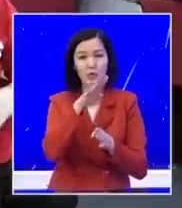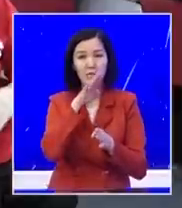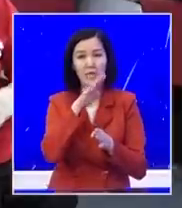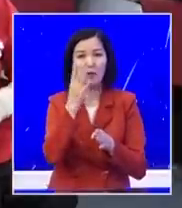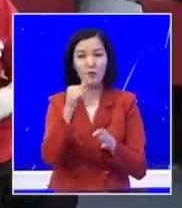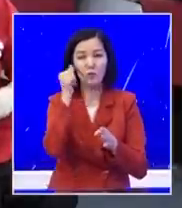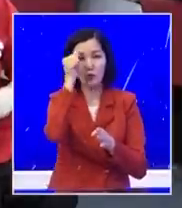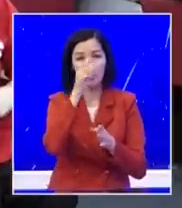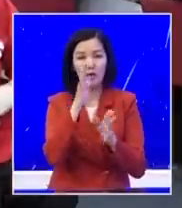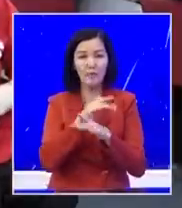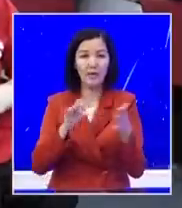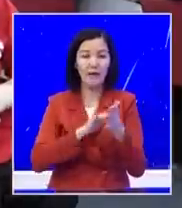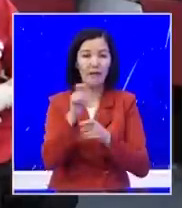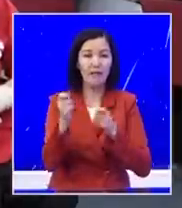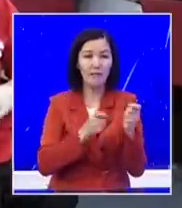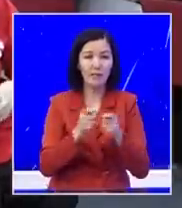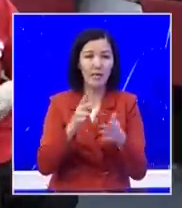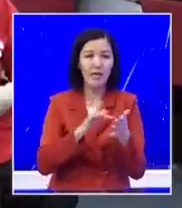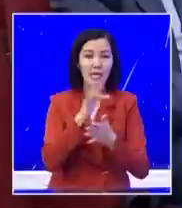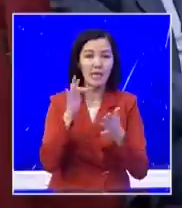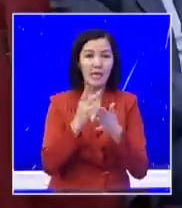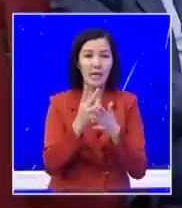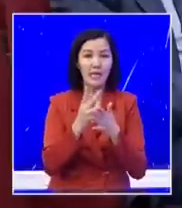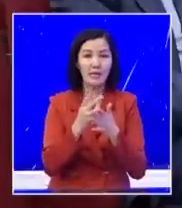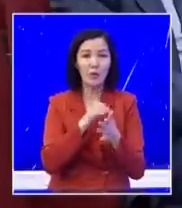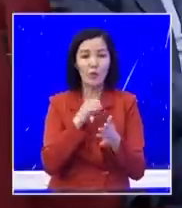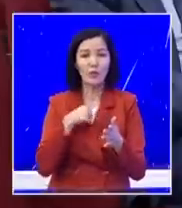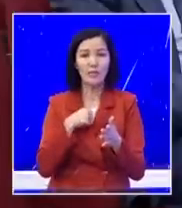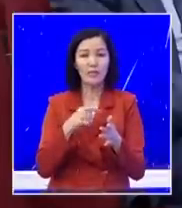текелі 4 жыл Қапшағай қалаларын басқарды. Екі қалада да